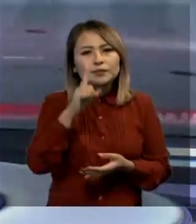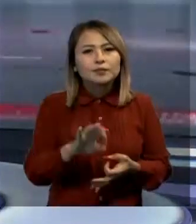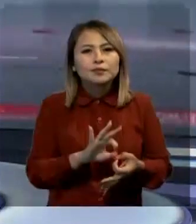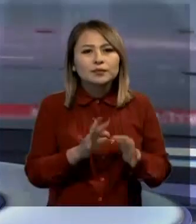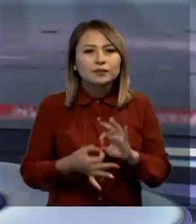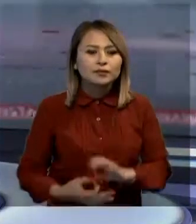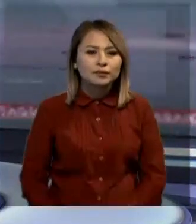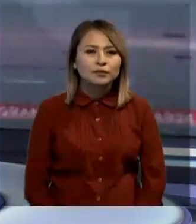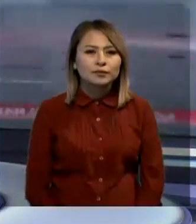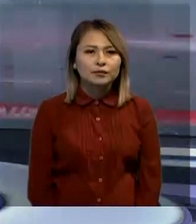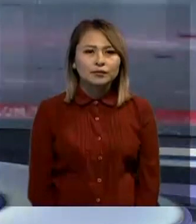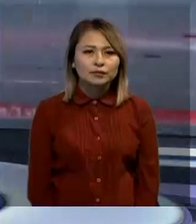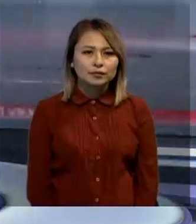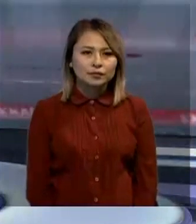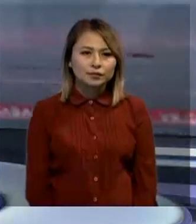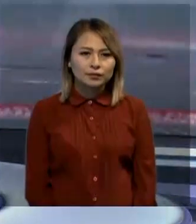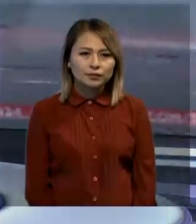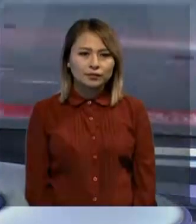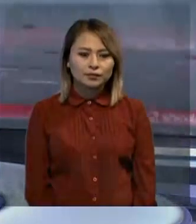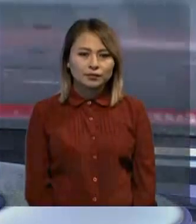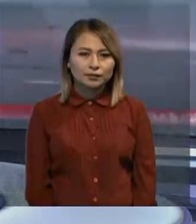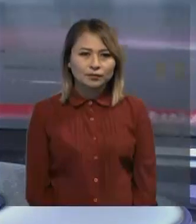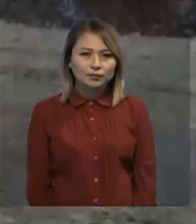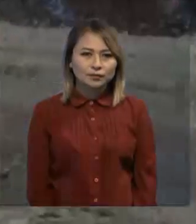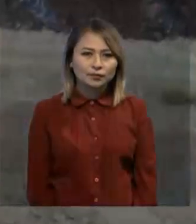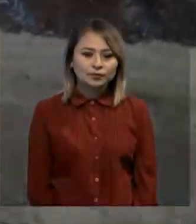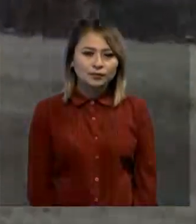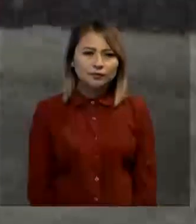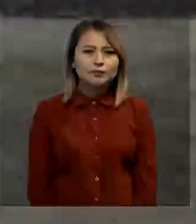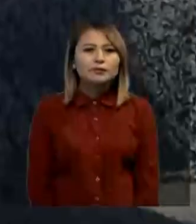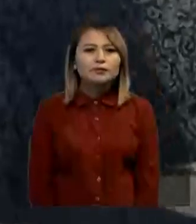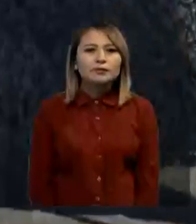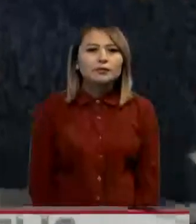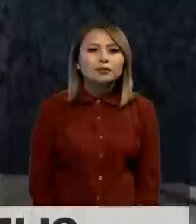Ona tilşimiz Ardak Asılhanovnan bileyik.